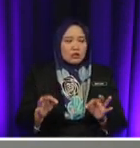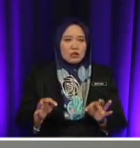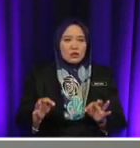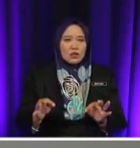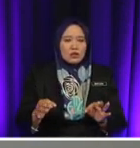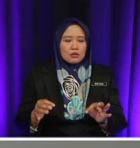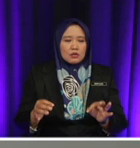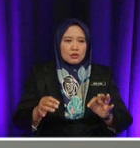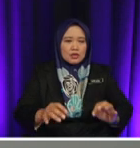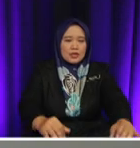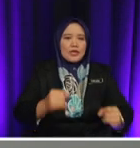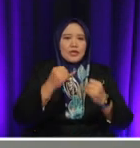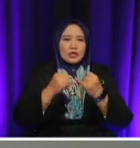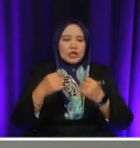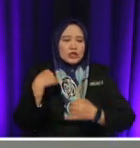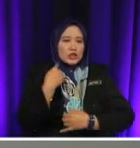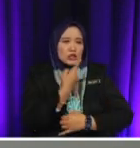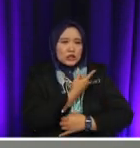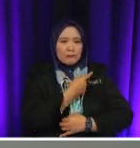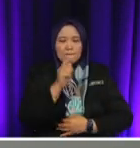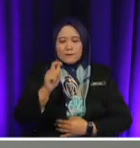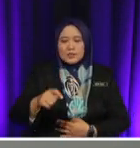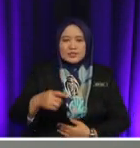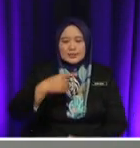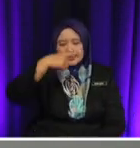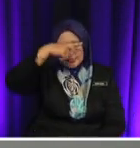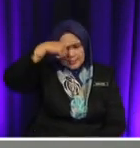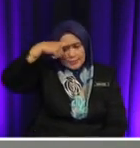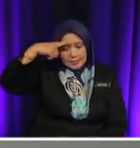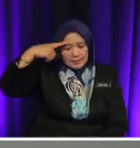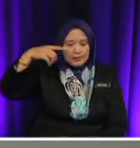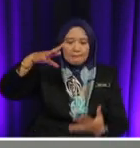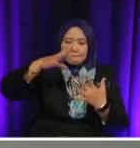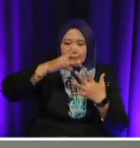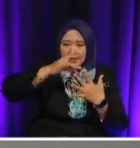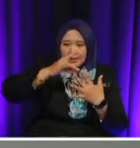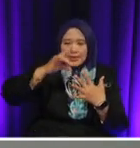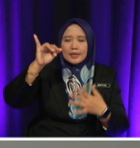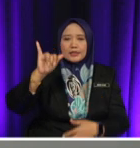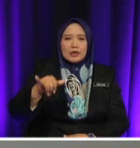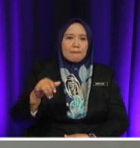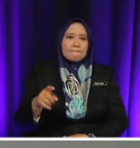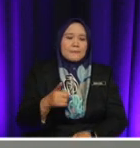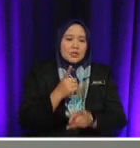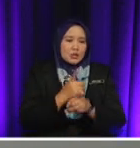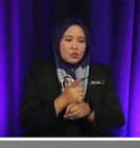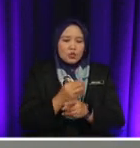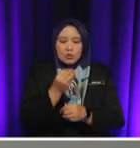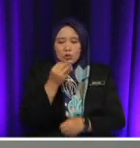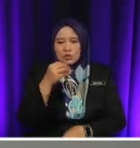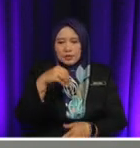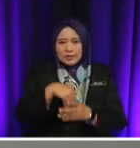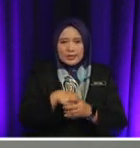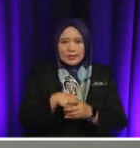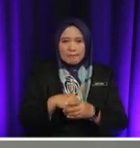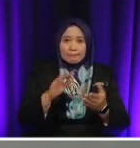jawapan tadi pastikan hitamkan pilihan tadi di tempat yang betul pada Borang jawapan okey semak nombor